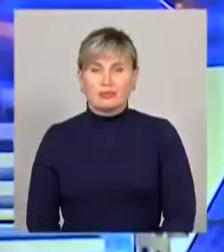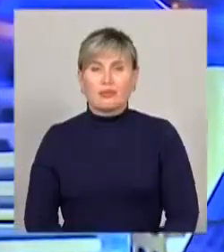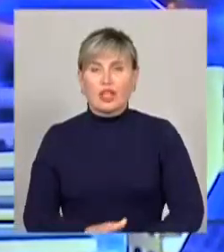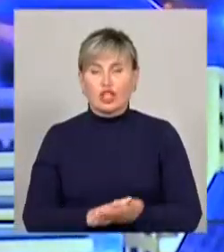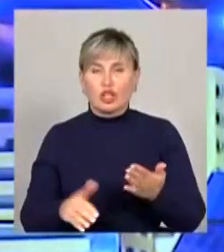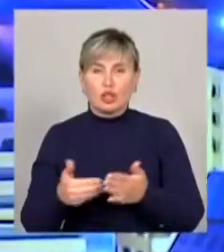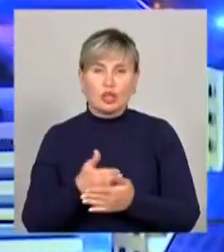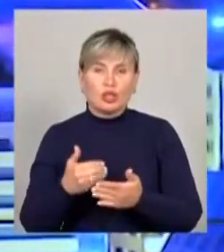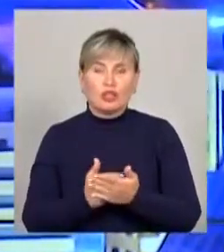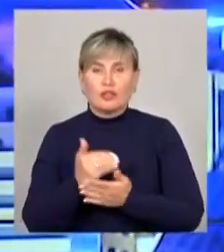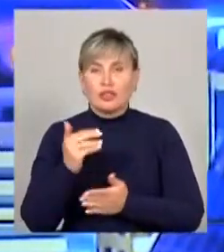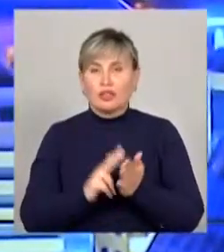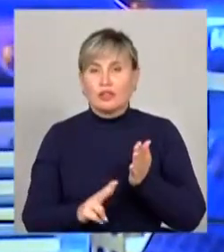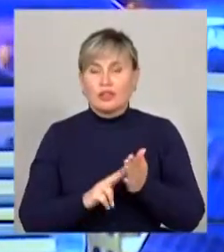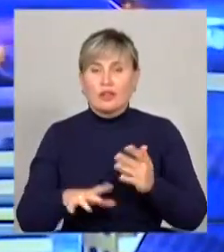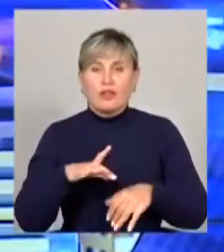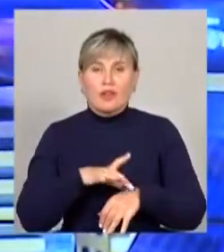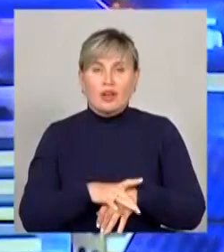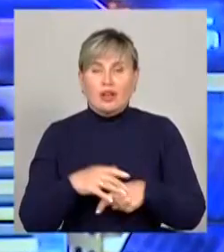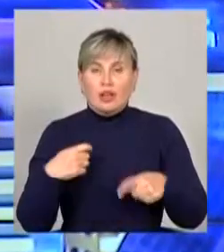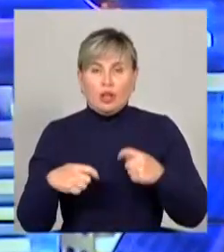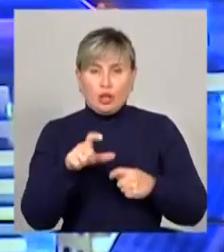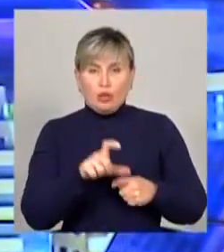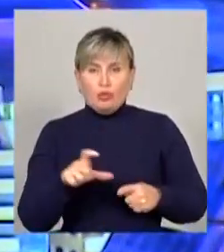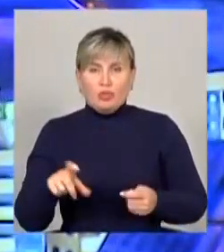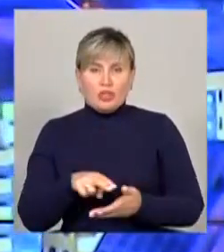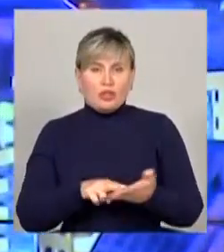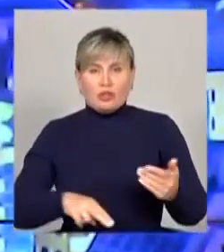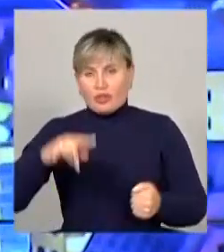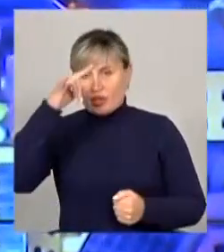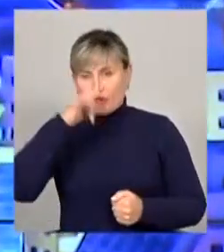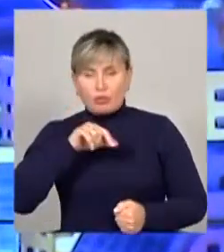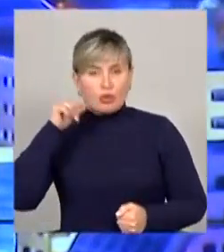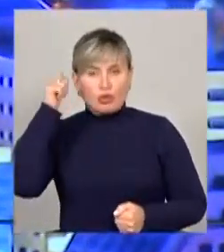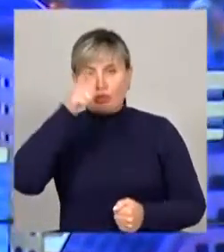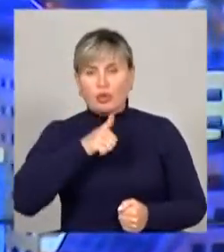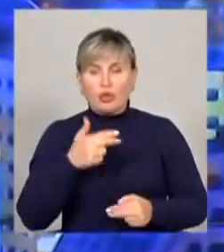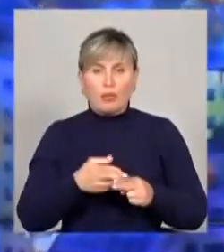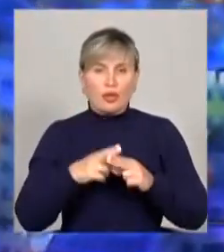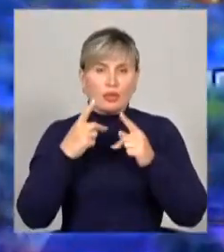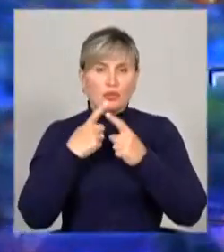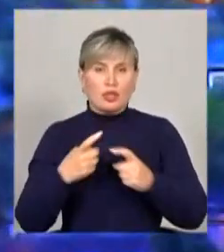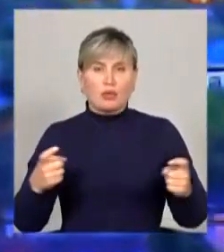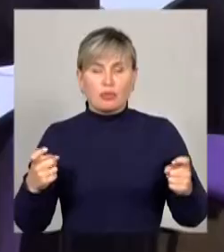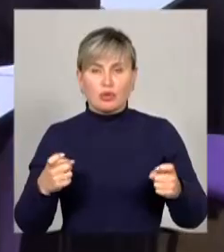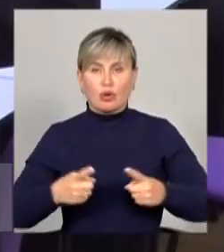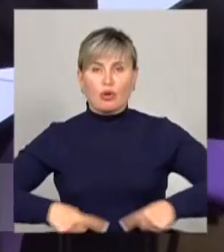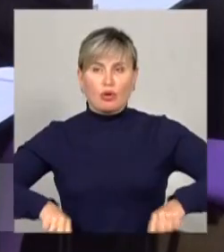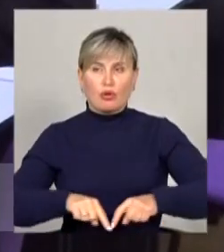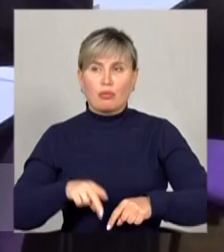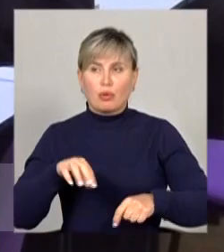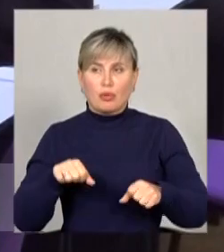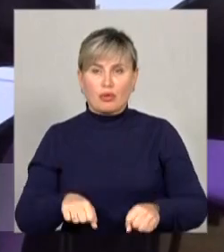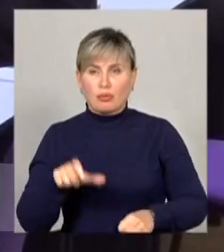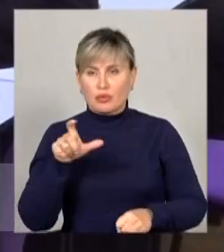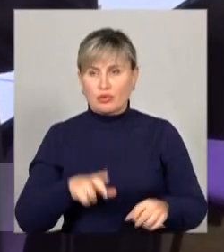Продолжаем выпуск. Свыше 80 фактов торговли людьми зарегистрировали в Казахстане в прошлом году. Об этом сообщил уполномоченный по правам человека